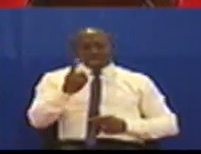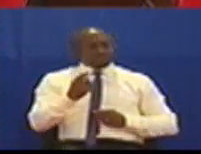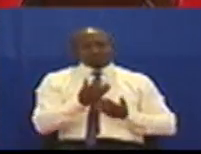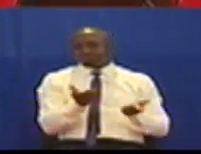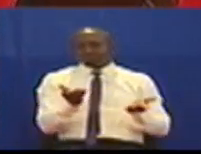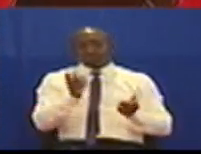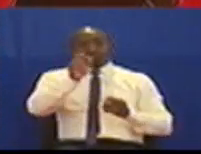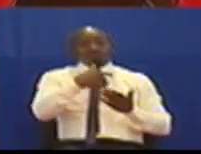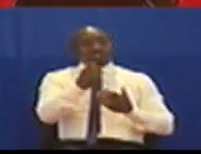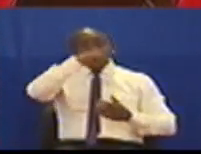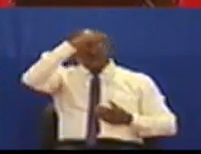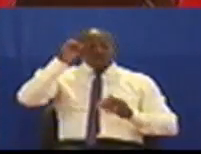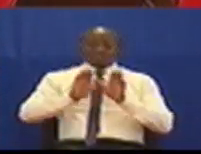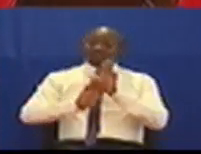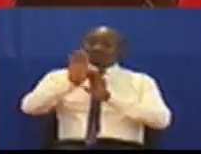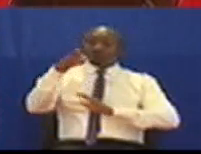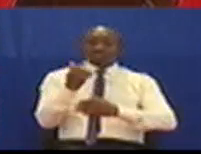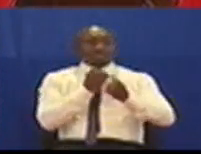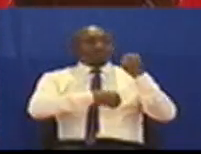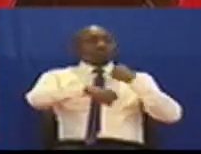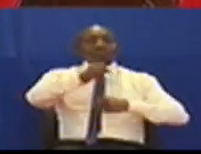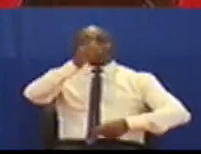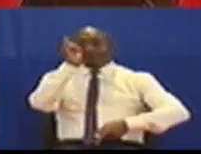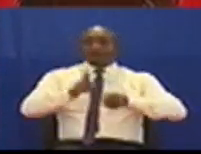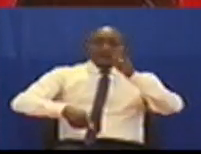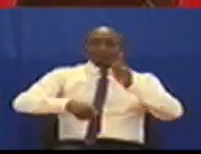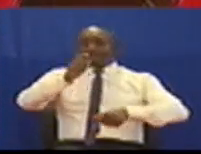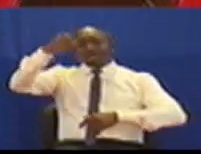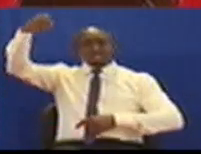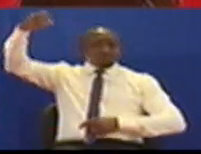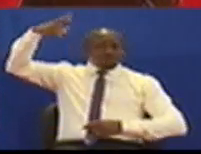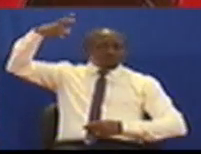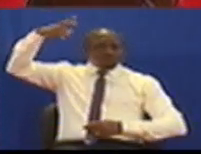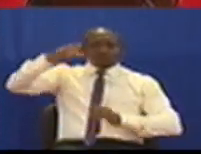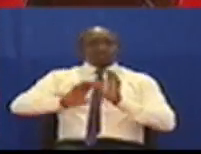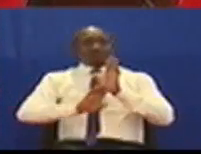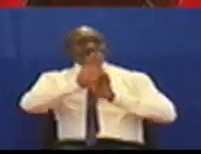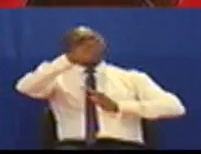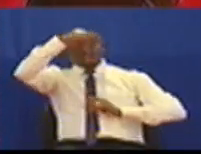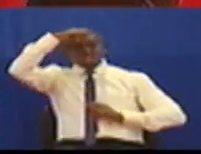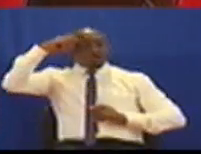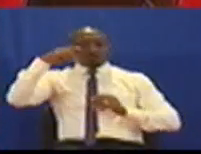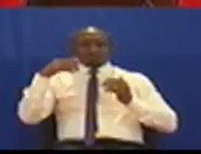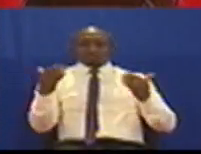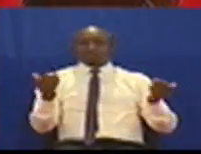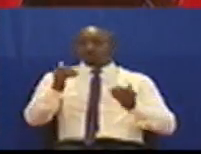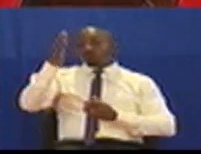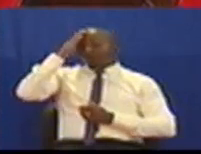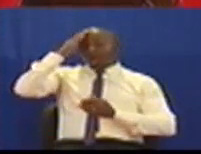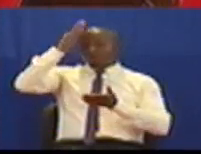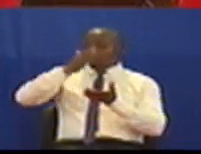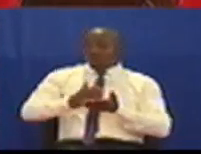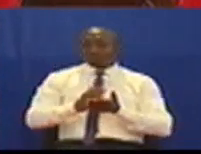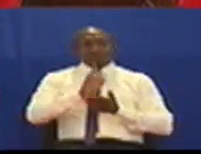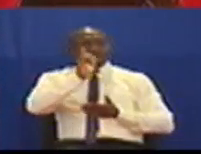anaweza akapanda joto lake kwa sababu ya mazoezi ametembea sana kwenye jua joto lake likapanda. Ili tuweze kugundua kweli kuna wagonjwa